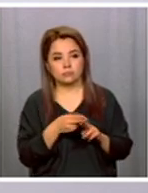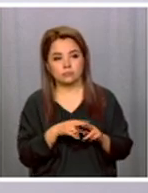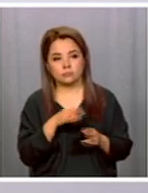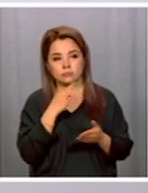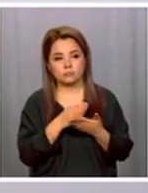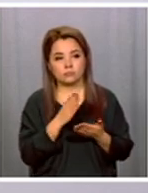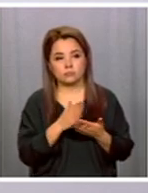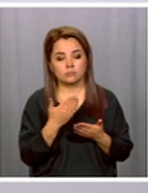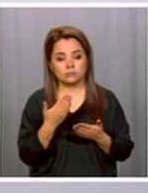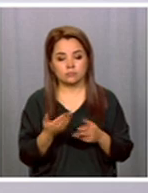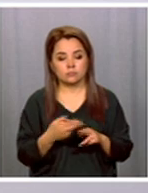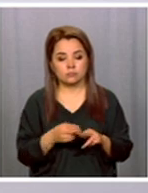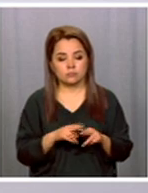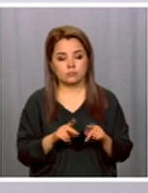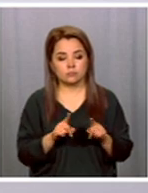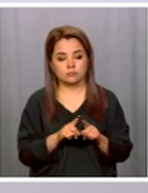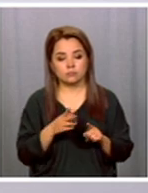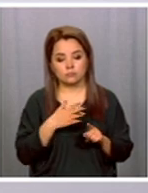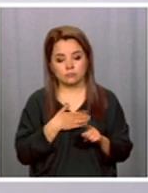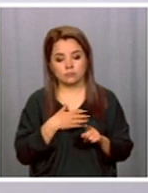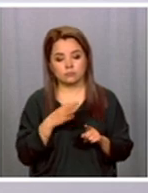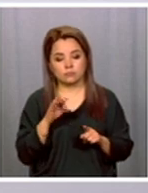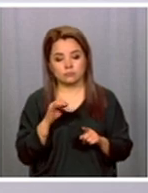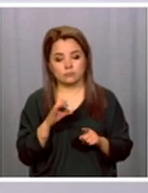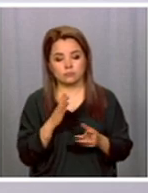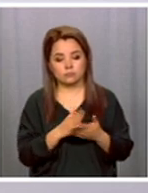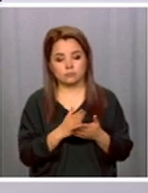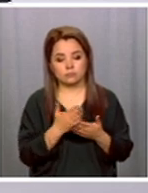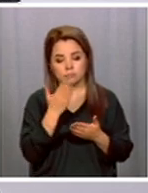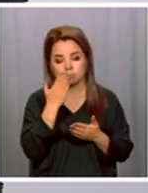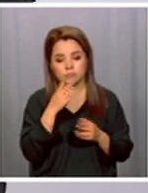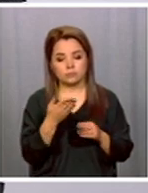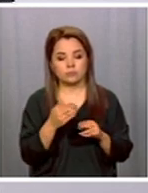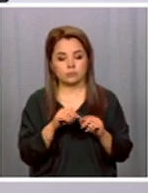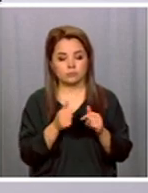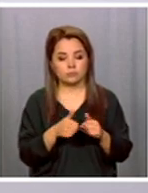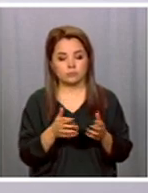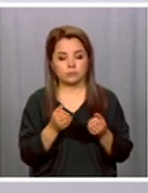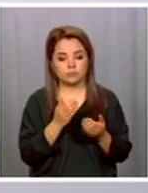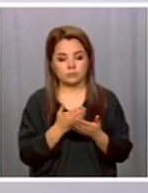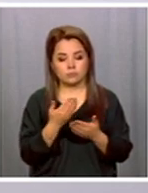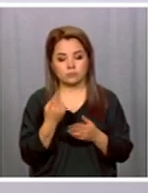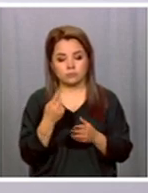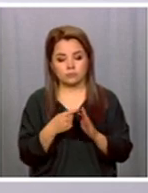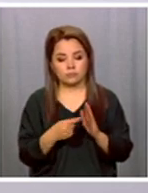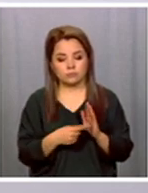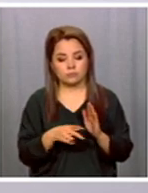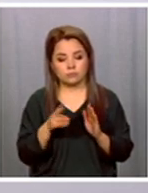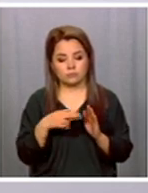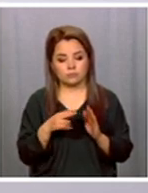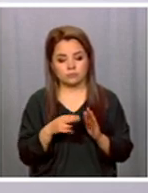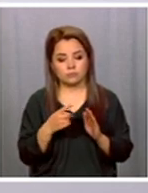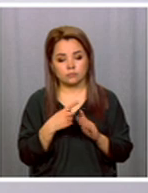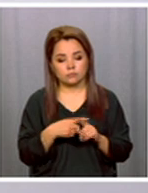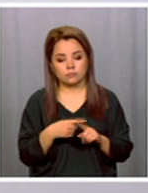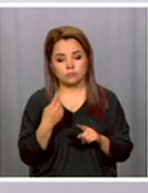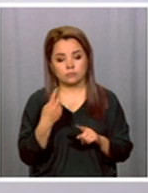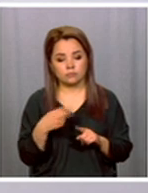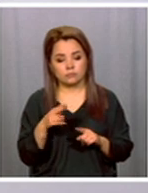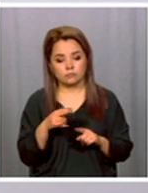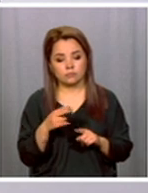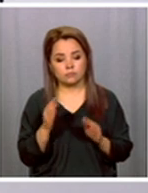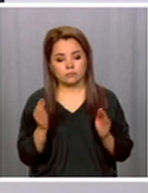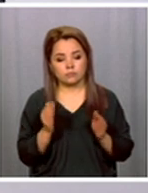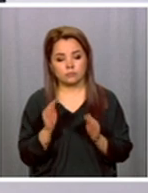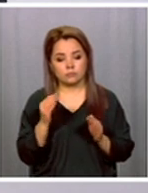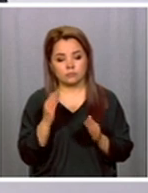белгілейміз. Біз осыдан ойыс айнаның формуласын алады екенбіз. Бір бөлінгенді плюс бір бөлінген кіші F тең